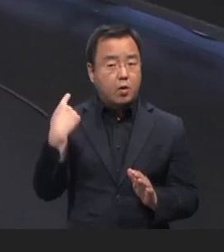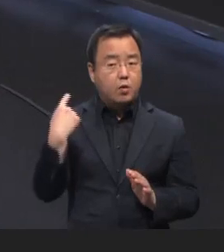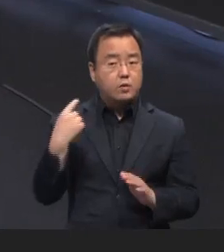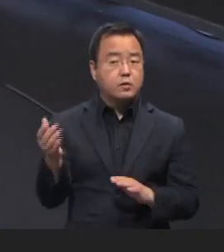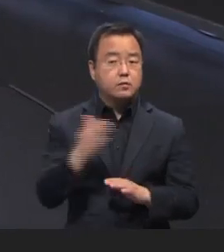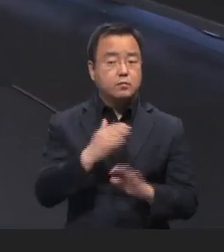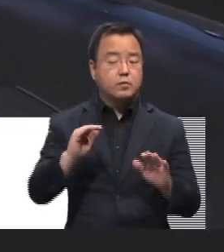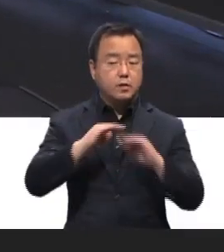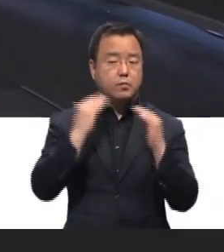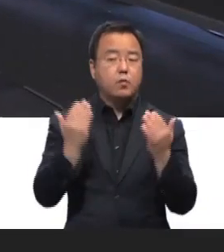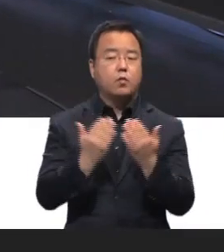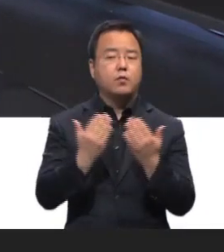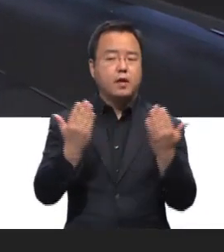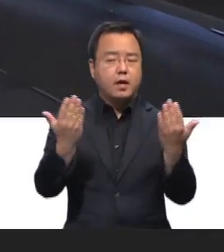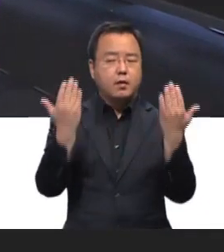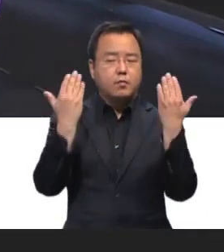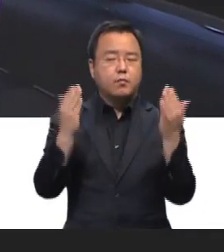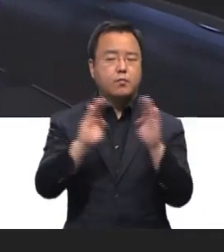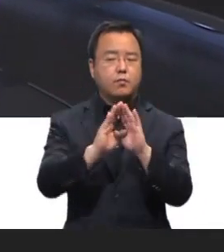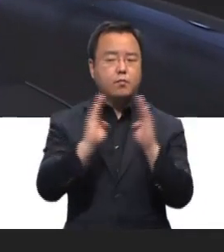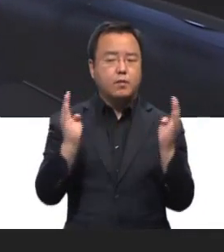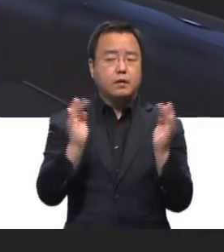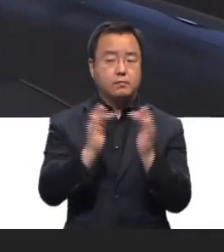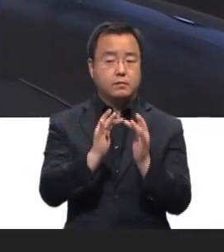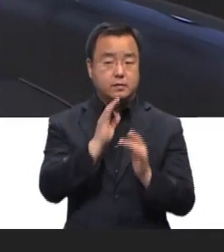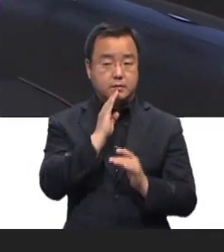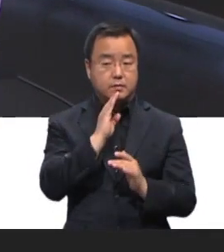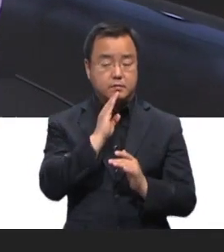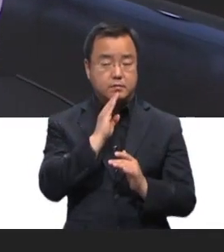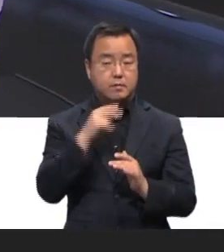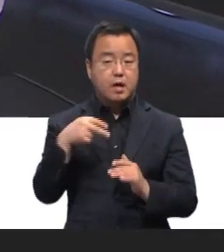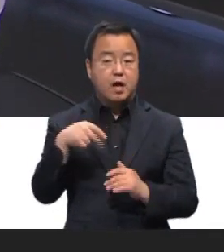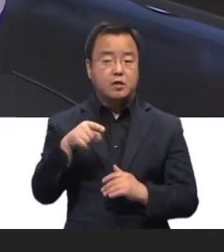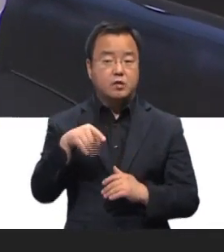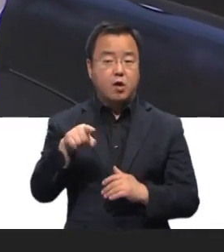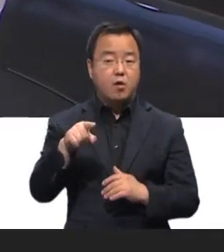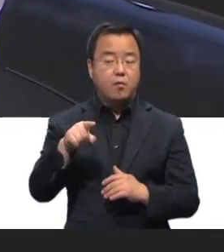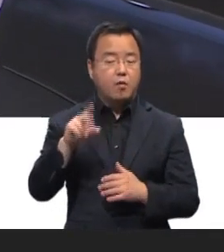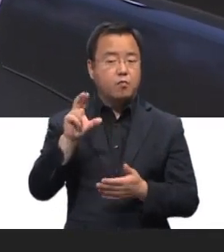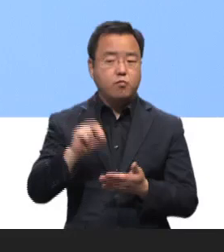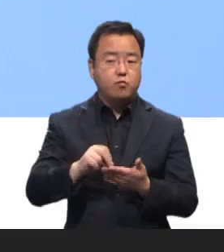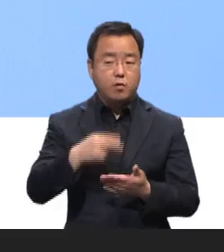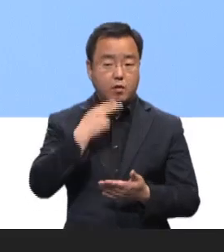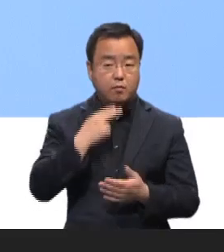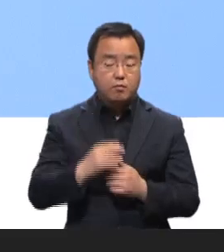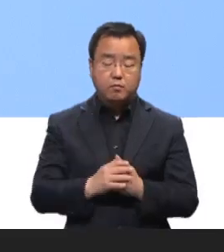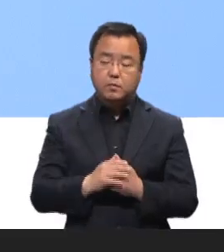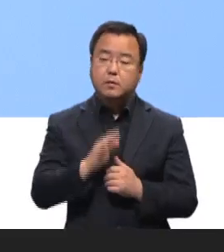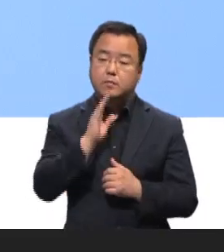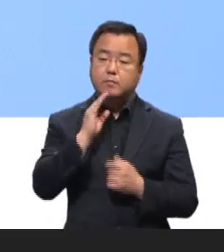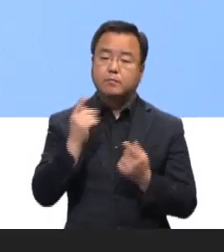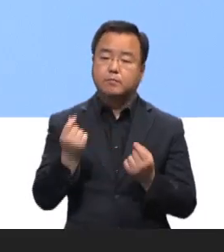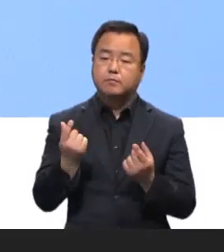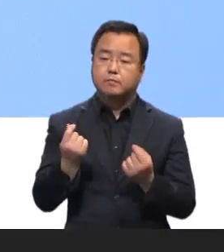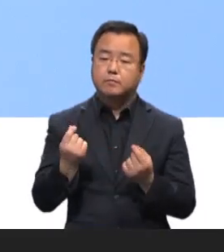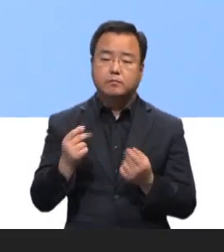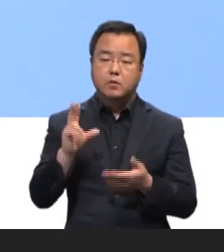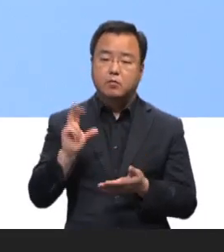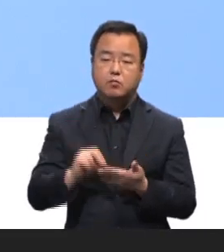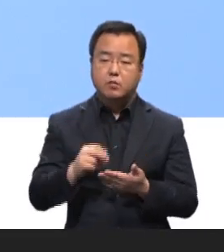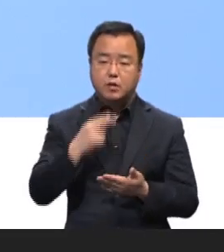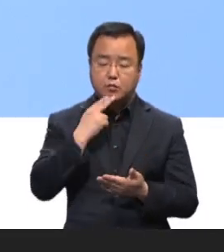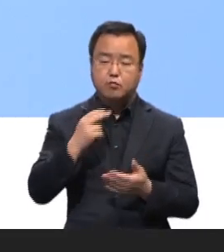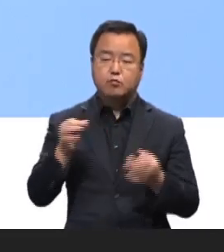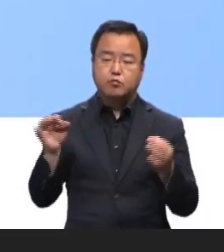계속 이어지고 있는데 어서 서버에 큰 문제는 있어 보이진 않아요 4 아이템 책 까지는 금전 없었습니다 좀 산발적인 접속 지원